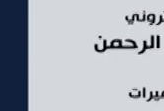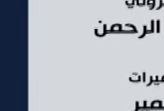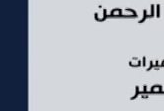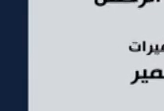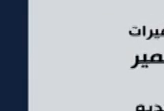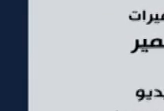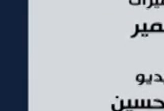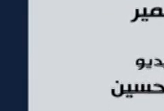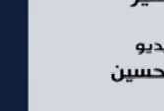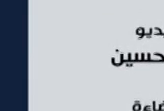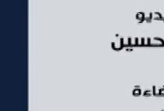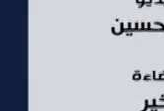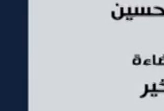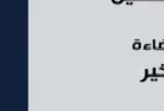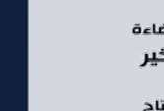ا